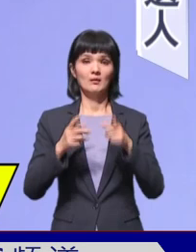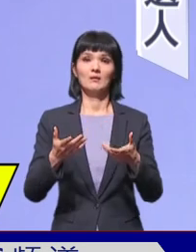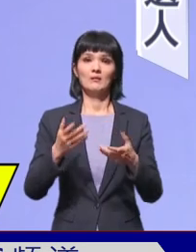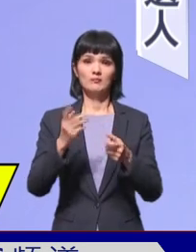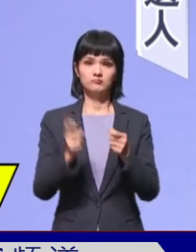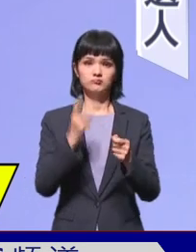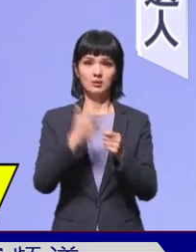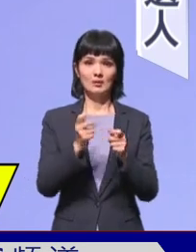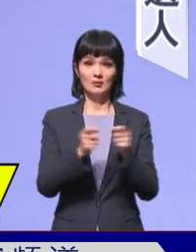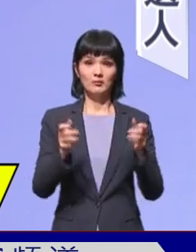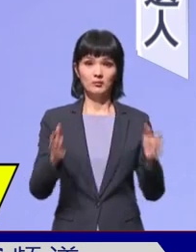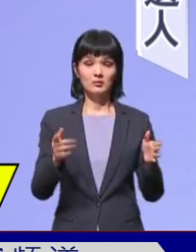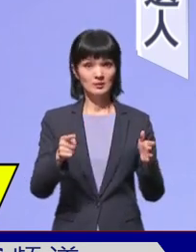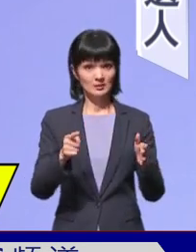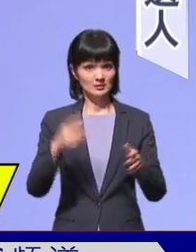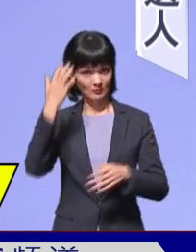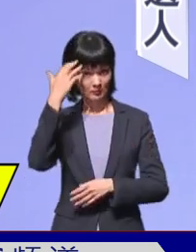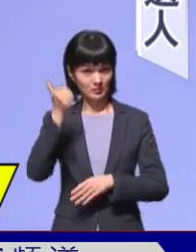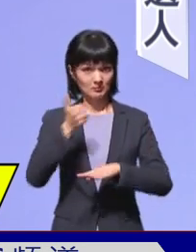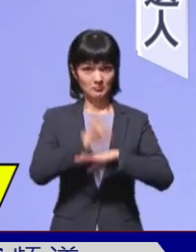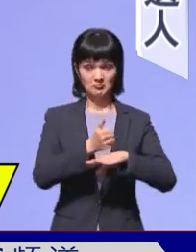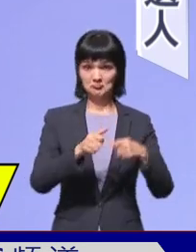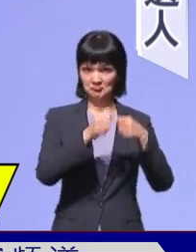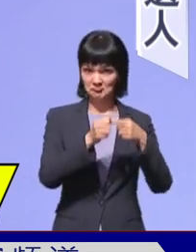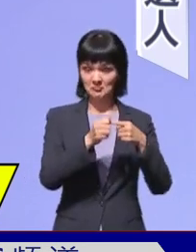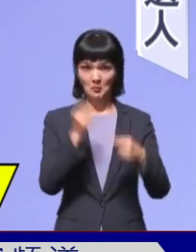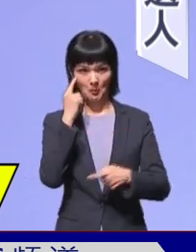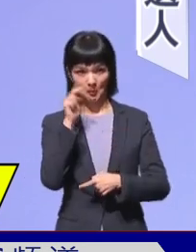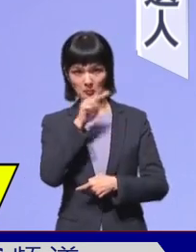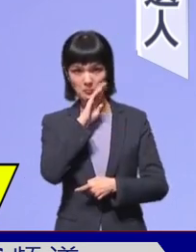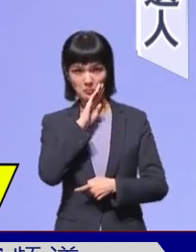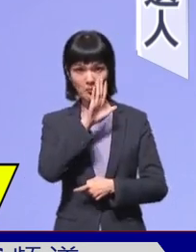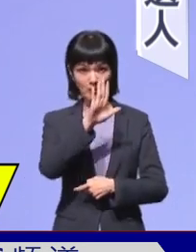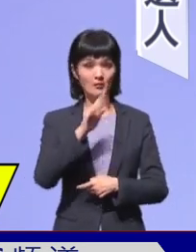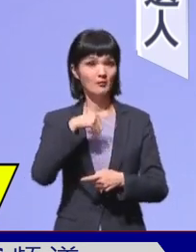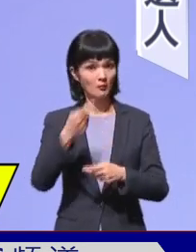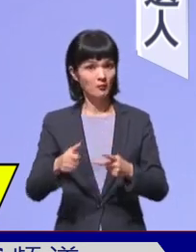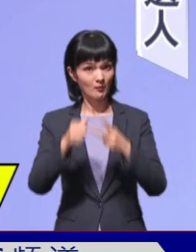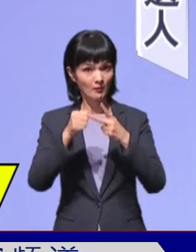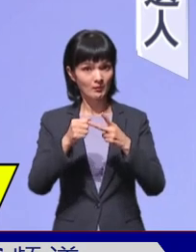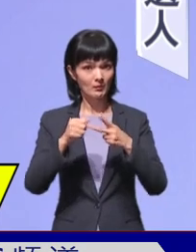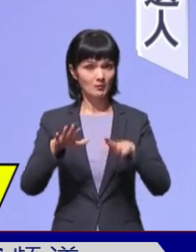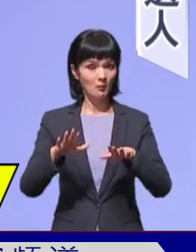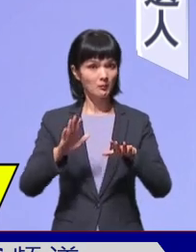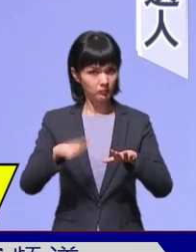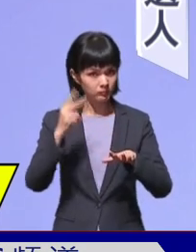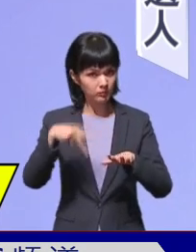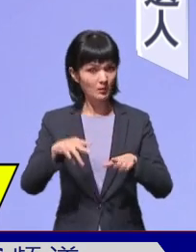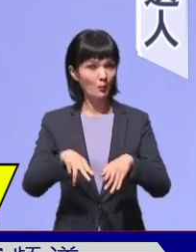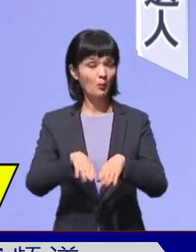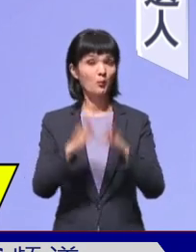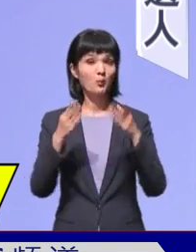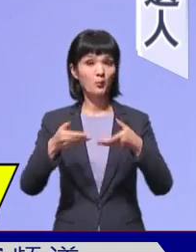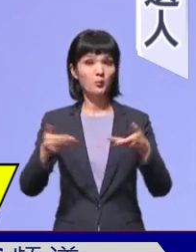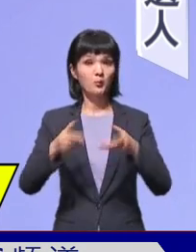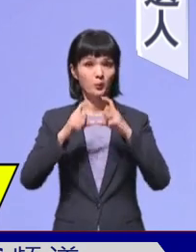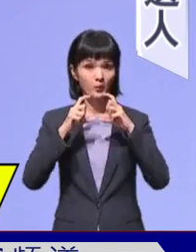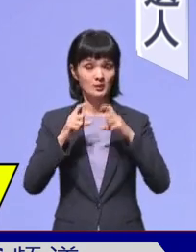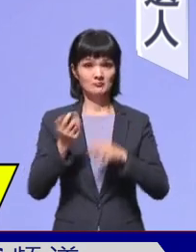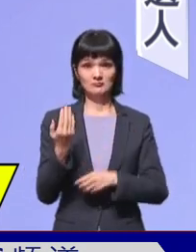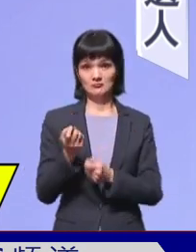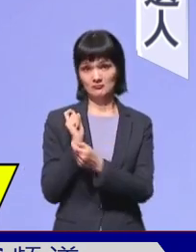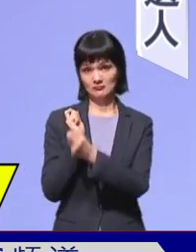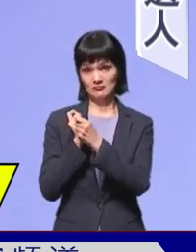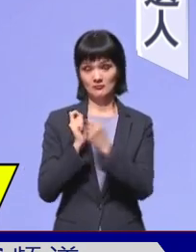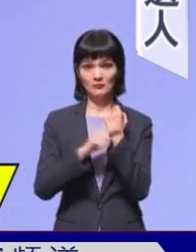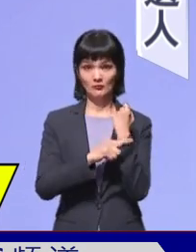文哲第一任当选后，把它列为五大弊案，但最后他护航，让他继续的新建。前几天法院一审判决马